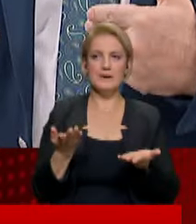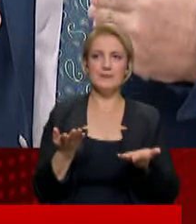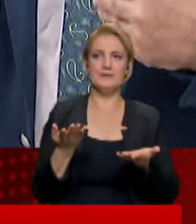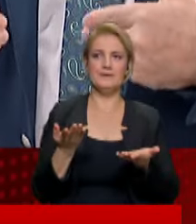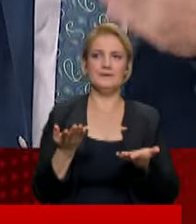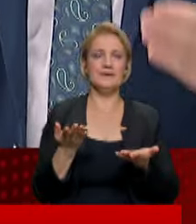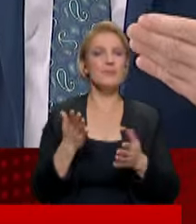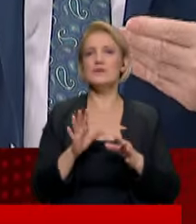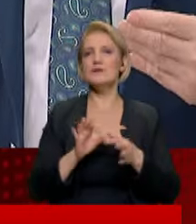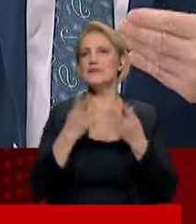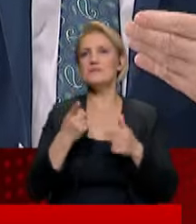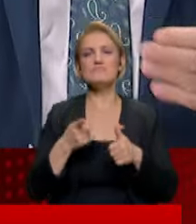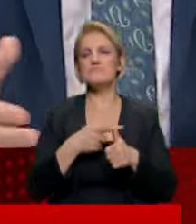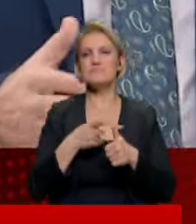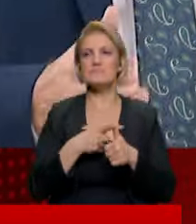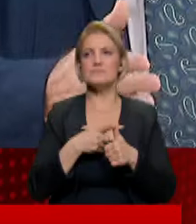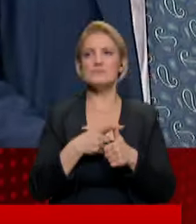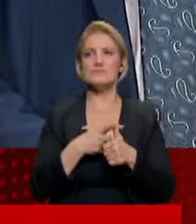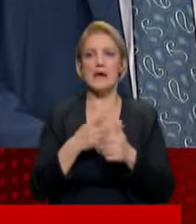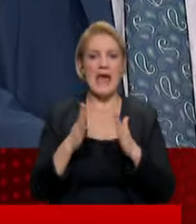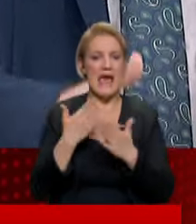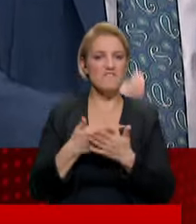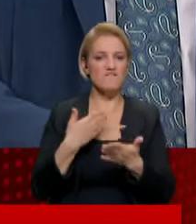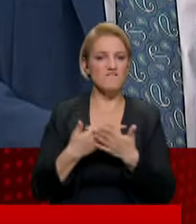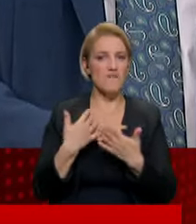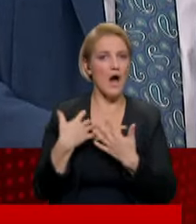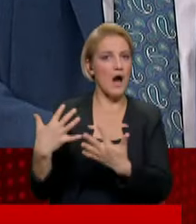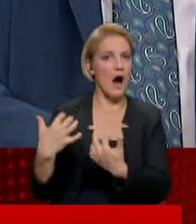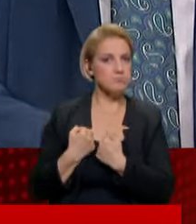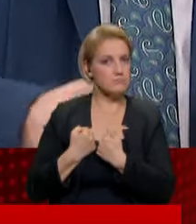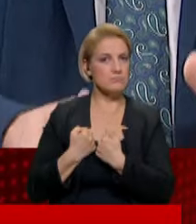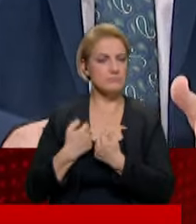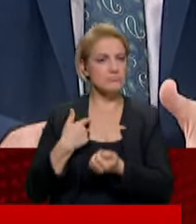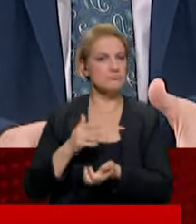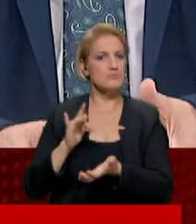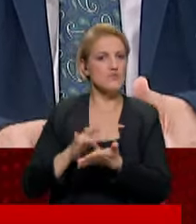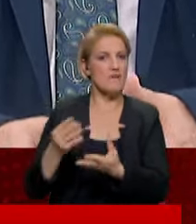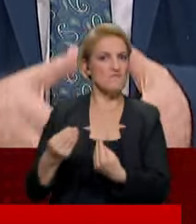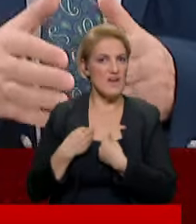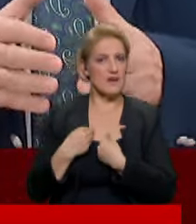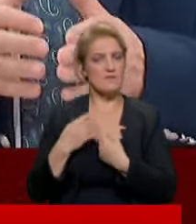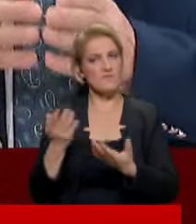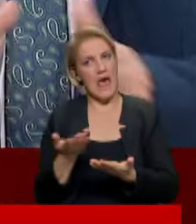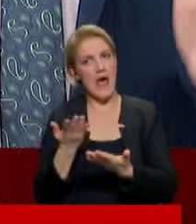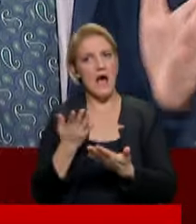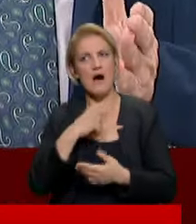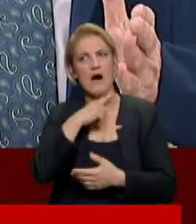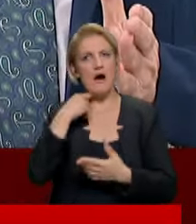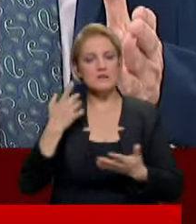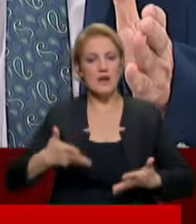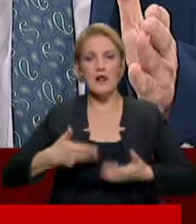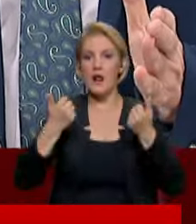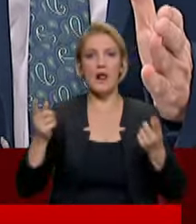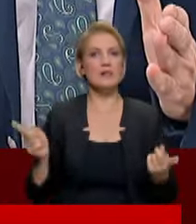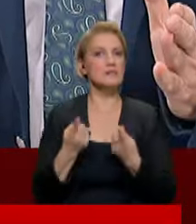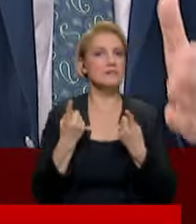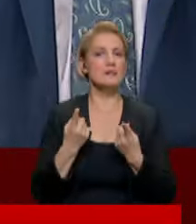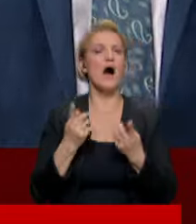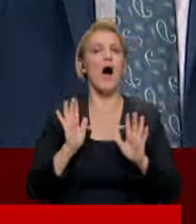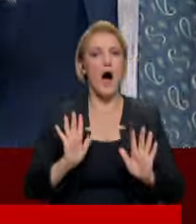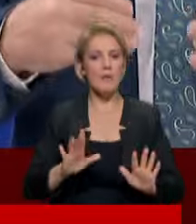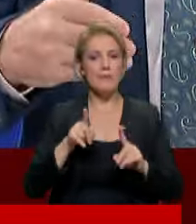vardır nedir birinci mekanizma Eyvah yakalanırım cezalandırılır ve asla da kurtuluşum yoktur